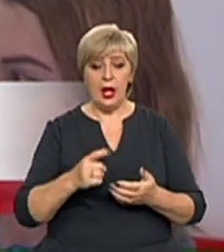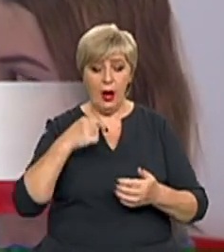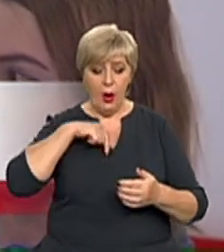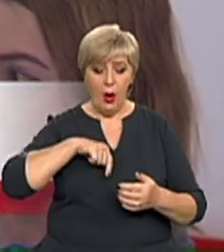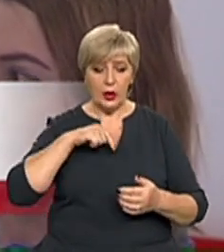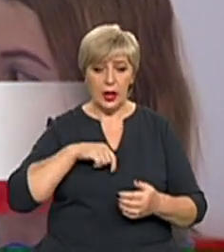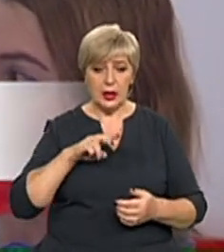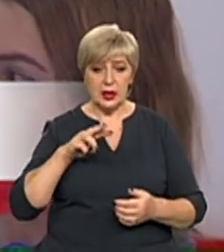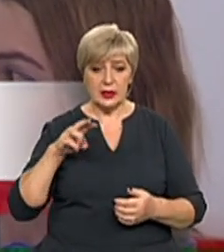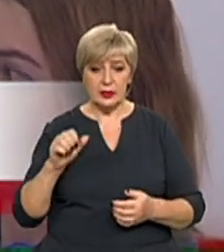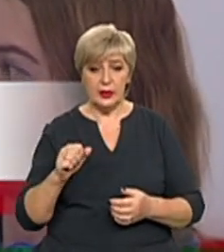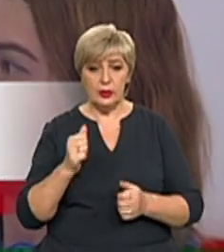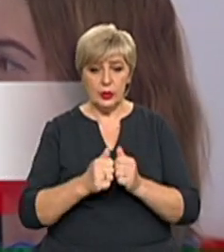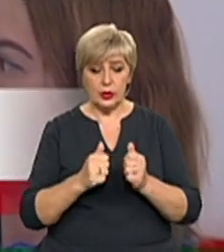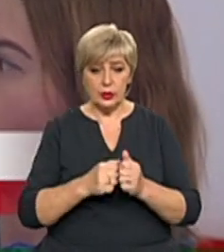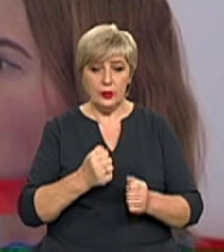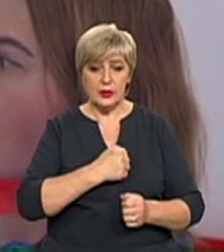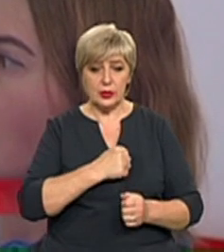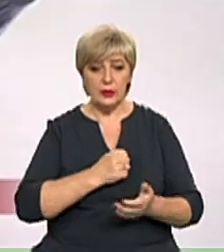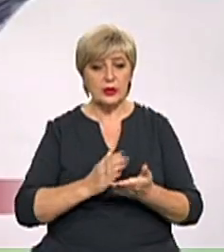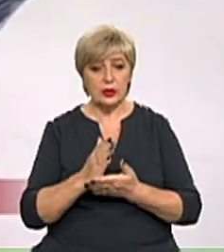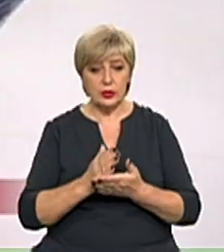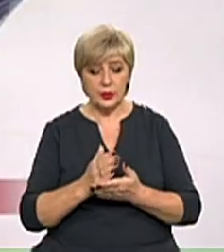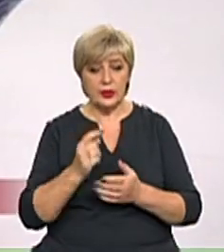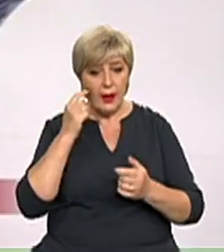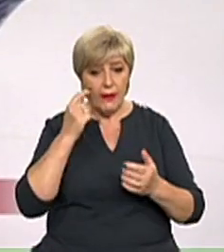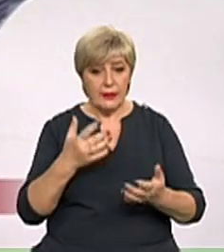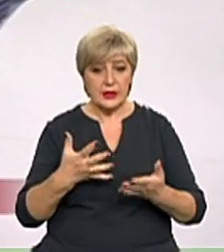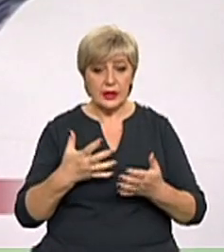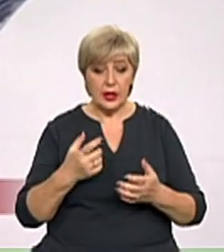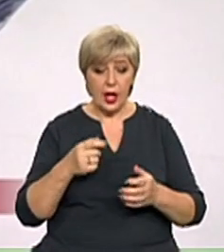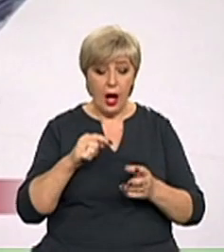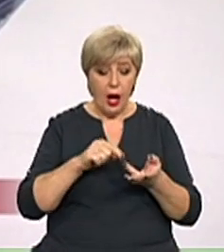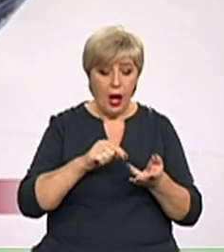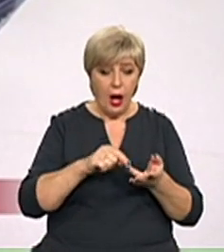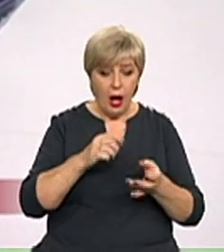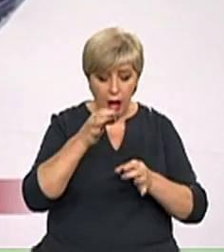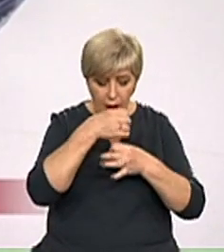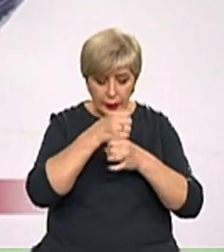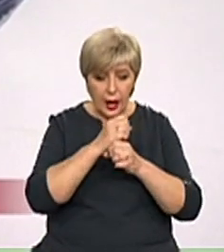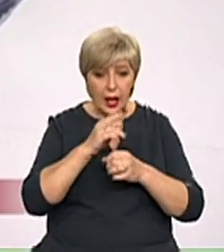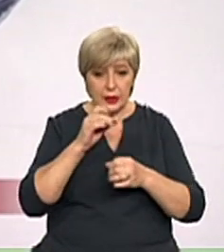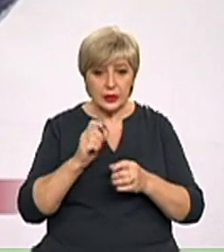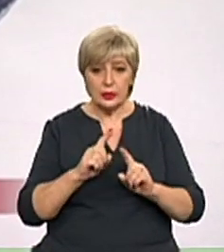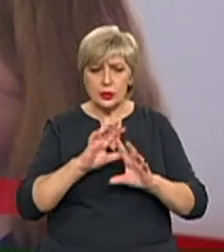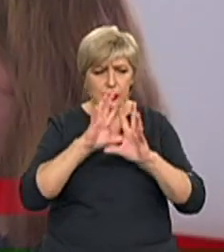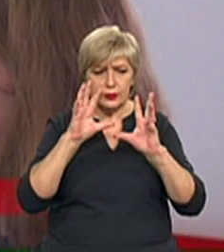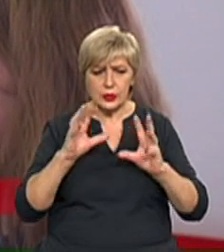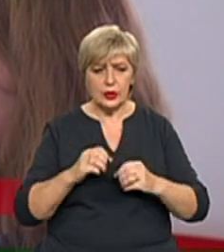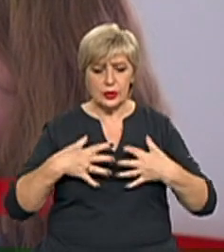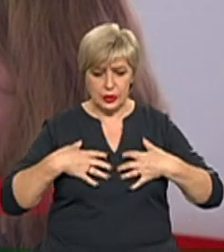військовослужбовця. По-друге, визнання аналізів для того, щоб знати, що ти здоровий по